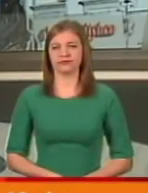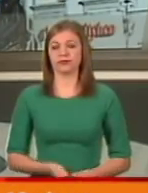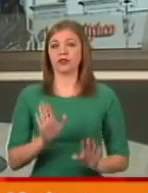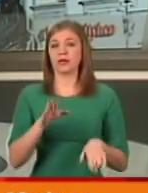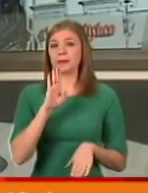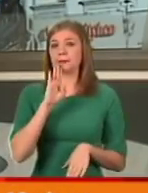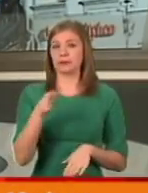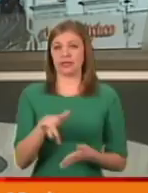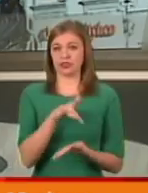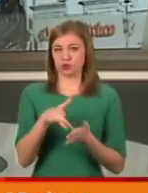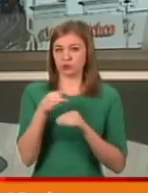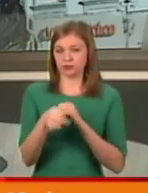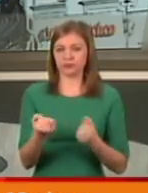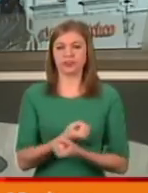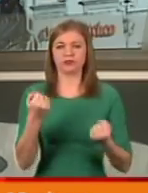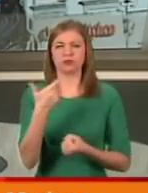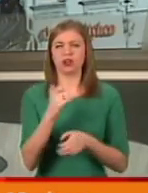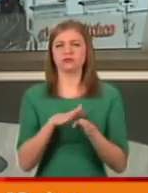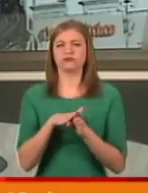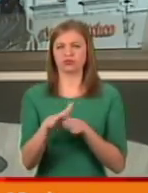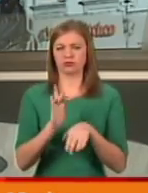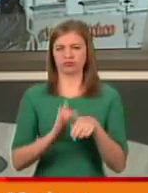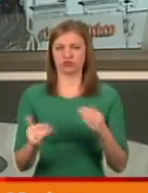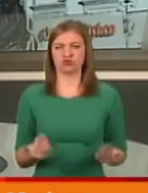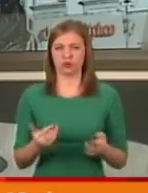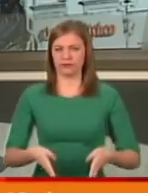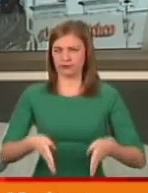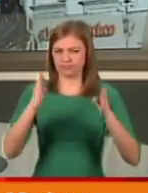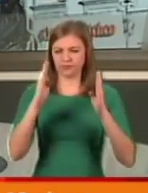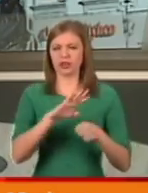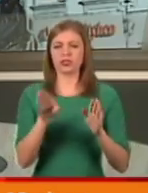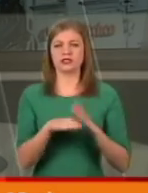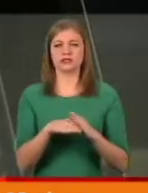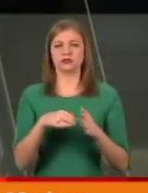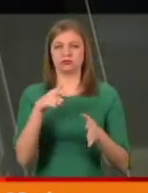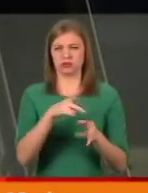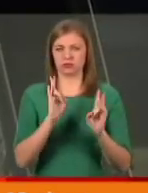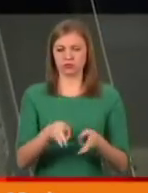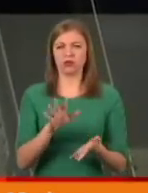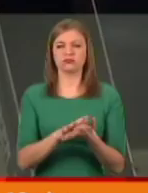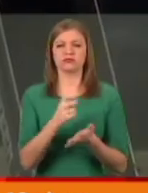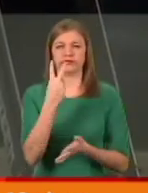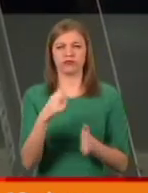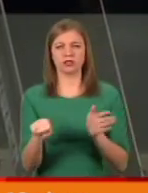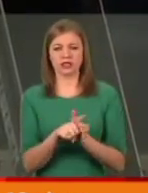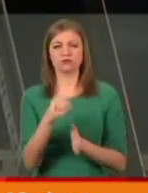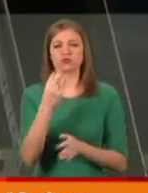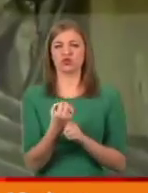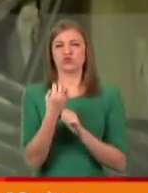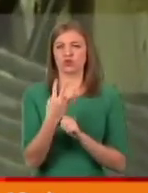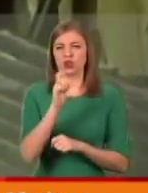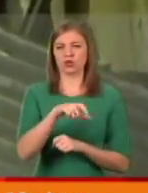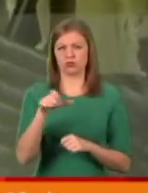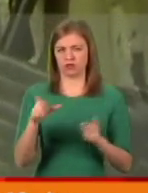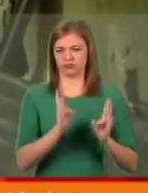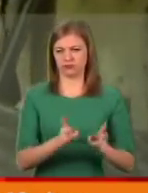У бельгійському Антверпені вибух газу вщент зруйнував житловий будинок. З-під уламків дістали тіла двох загиблих і ще 14